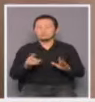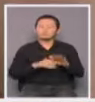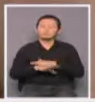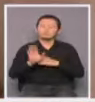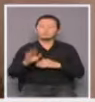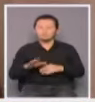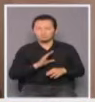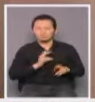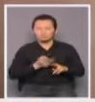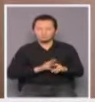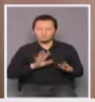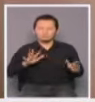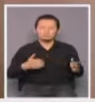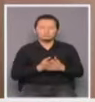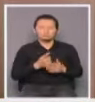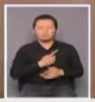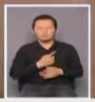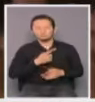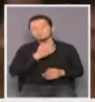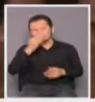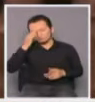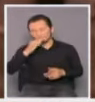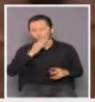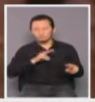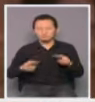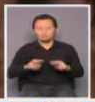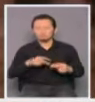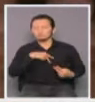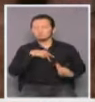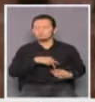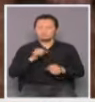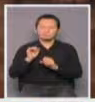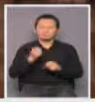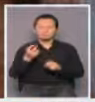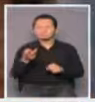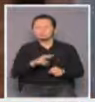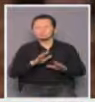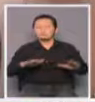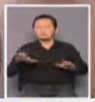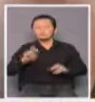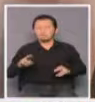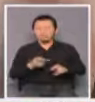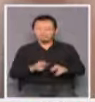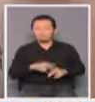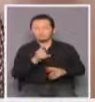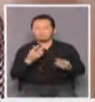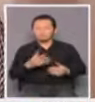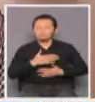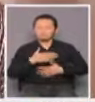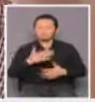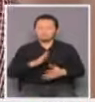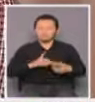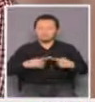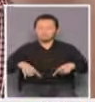семьи. С тех пор он несет груз ответственности за своих детей. Трудится дворником в двух детских садиках. Сегодня он выразил благодарность